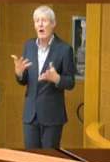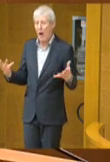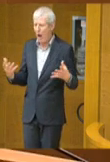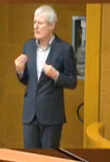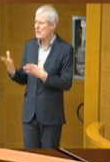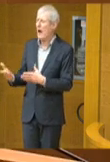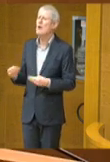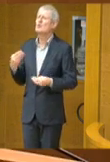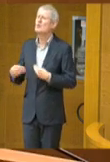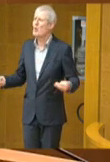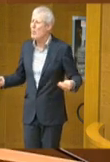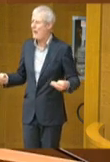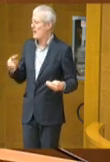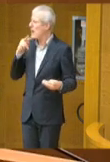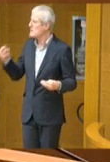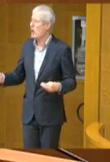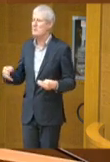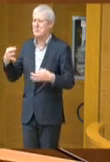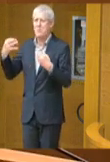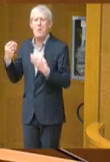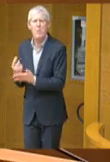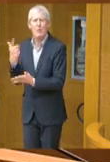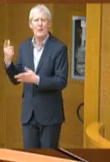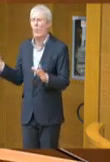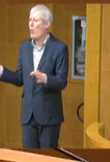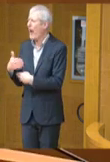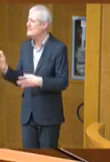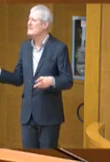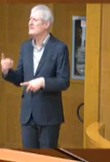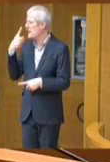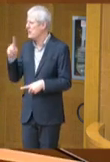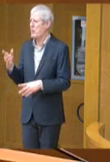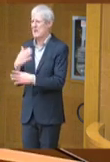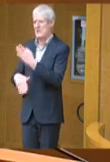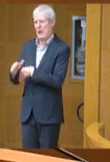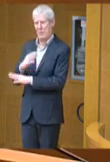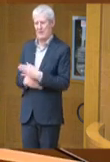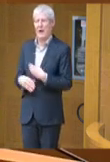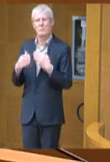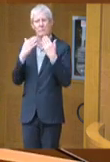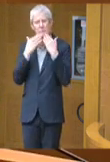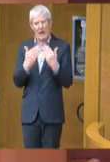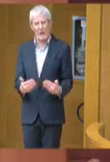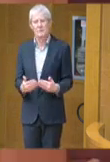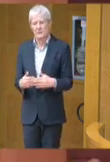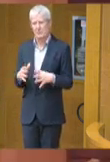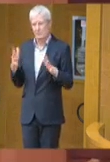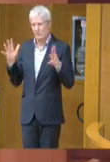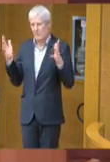irrisori risposte importanti anche ad altre tipologie di disabilità. Grazie.